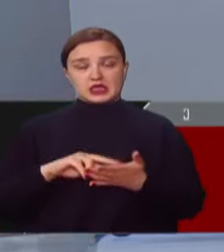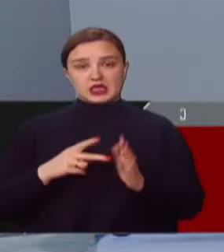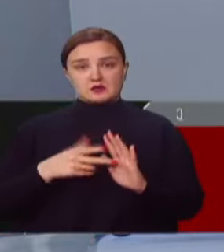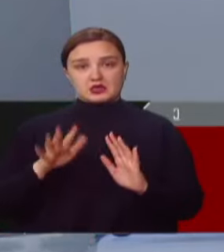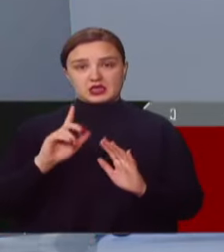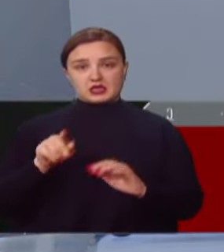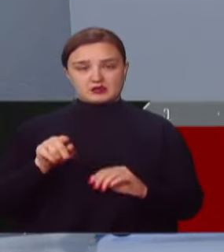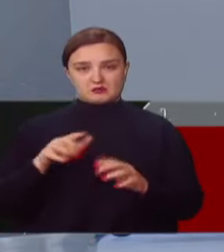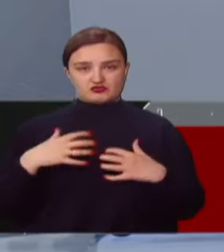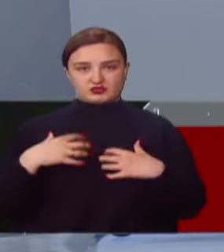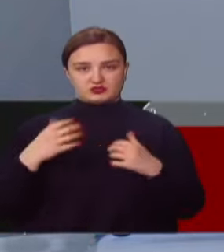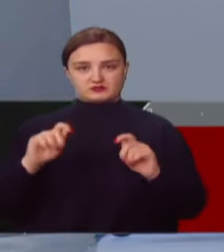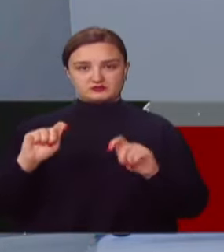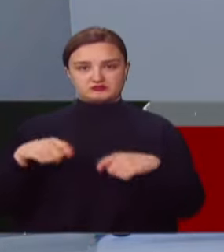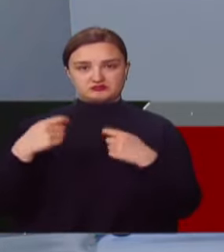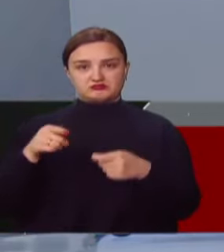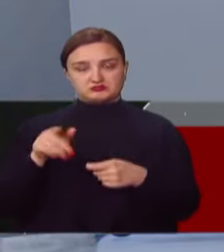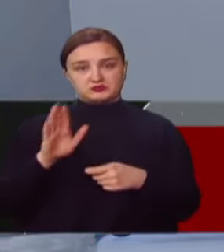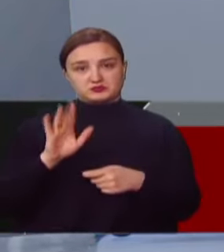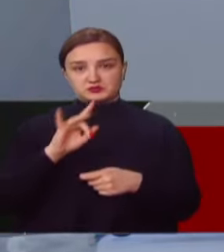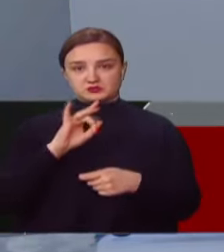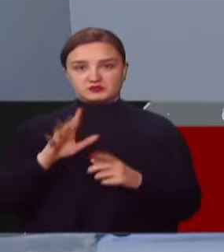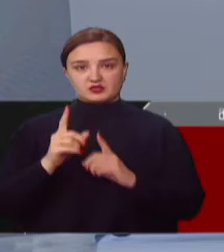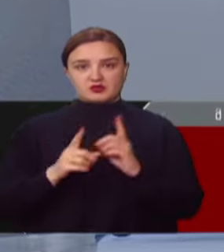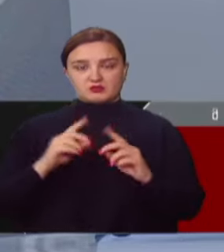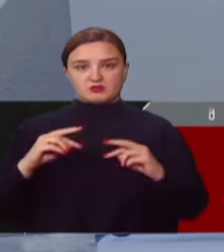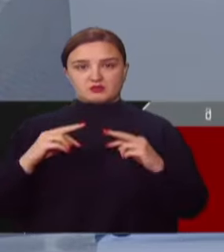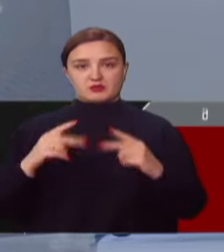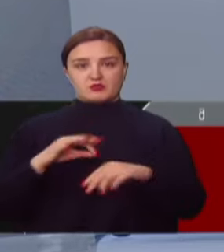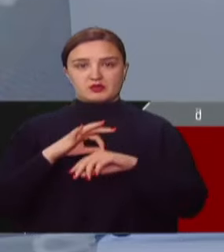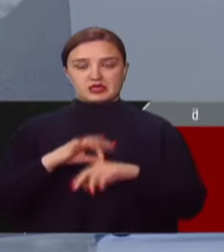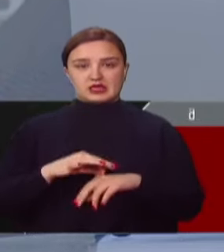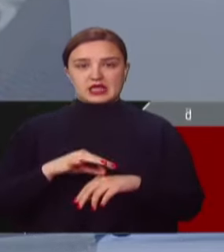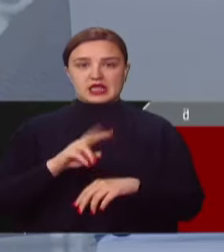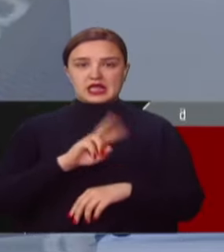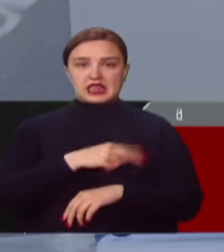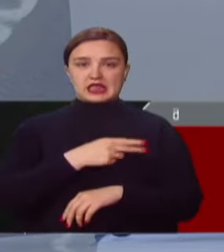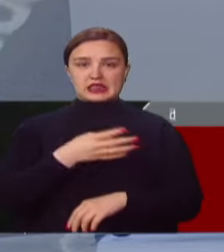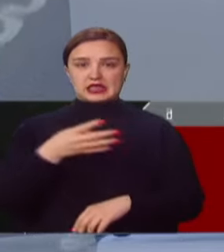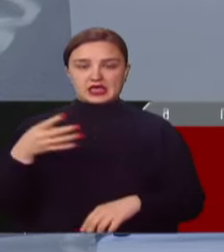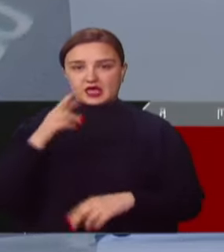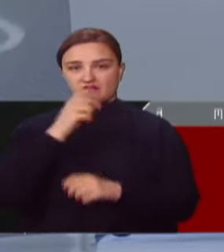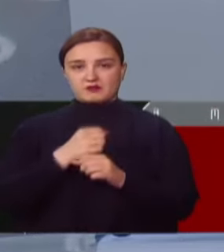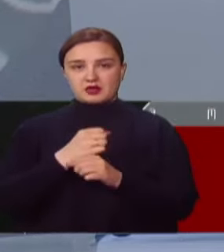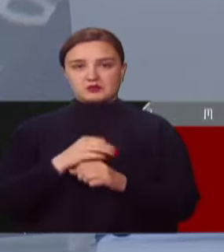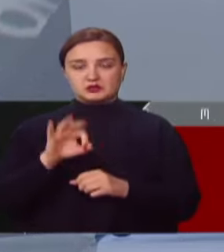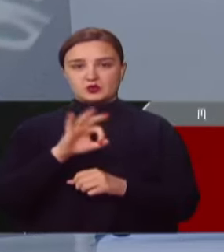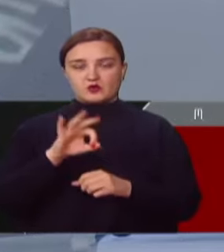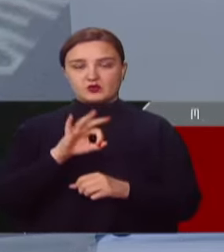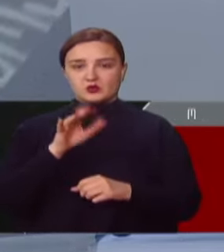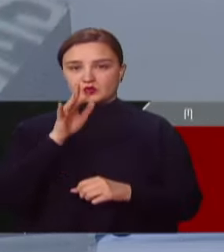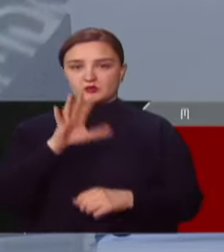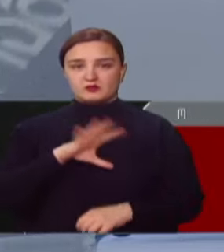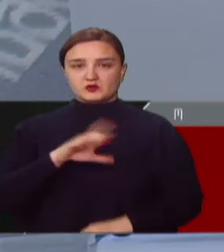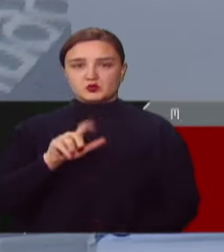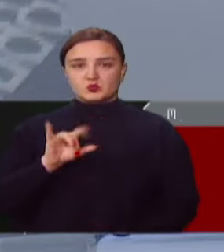გადაიბარებს უწყებას ყოფილი კანონმდებელი და განაგზობს თუ არა რეფორმებს, რომლებიც კლინიკებსა თუ ფარმაცევტულ ბაზარზე ზურა აზარაშვილის მინისტრობის დროს